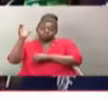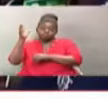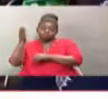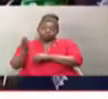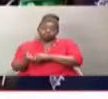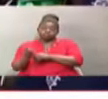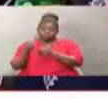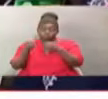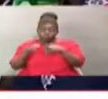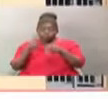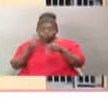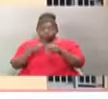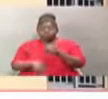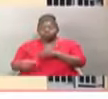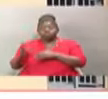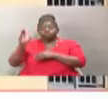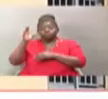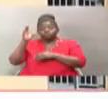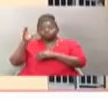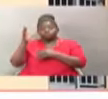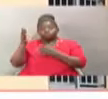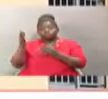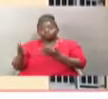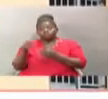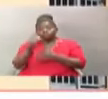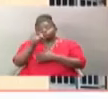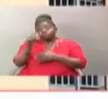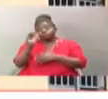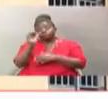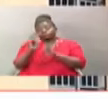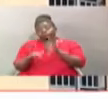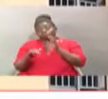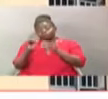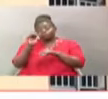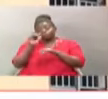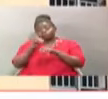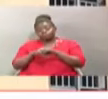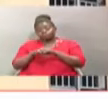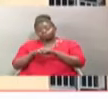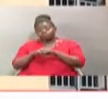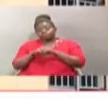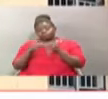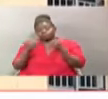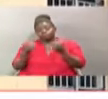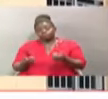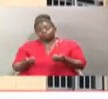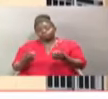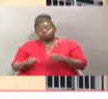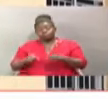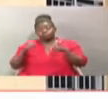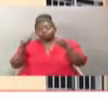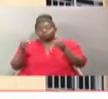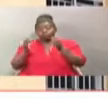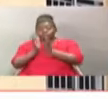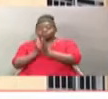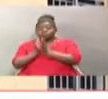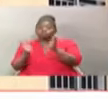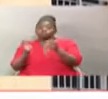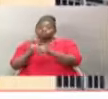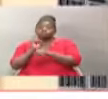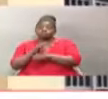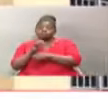okuteeka mu nkola ebalayidde. Buli yenna alayiridde mu ofiisi gy'alayiriddemu ya kuchiyamani ya bibitongole bakansala